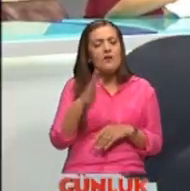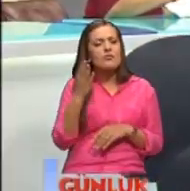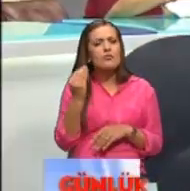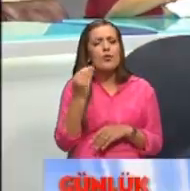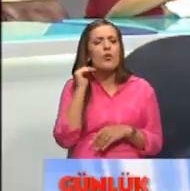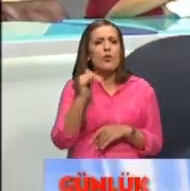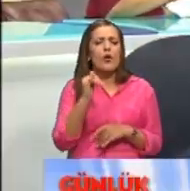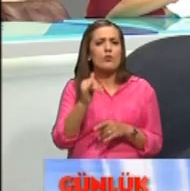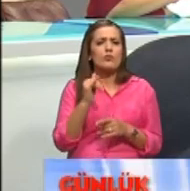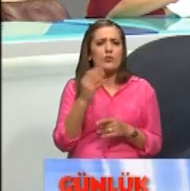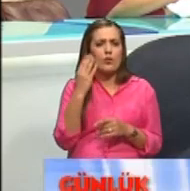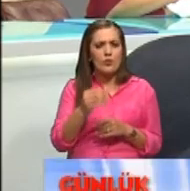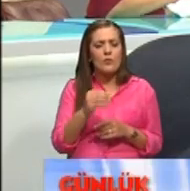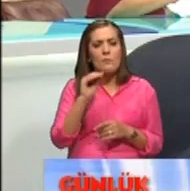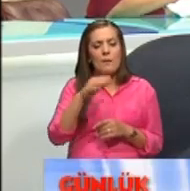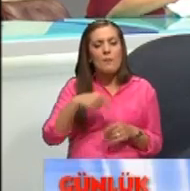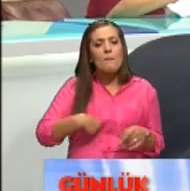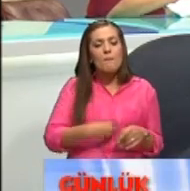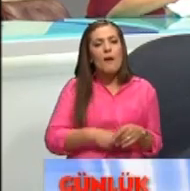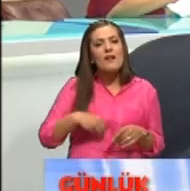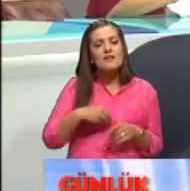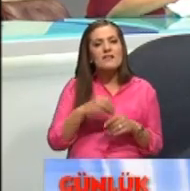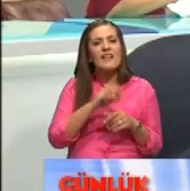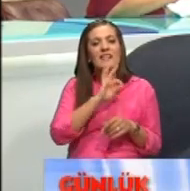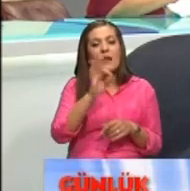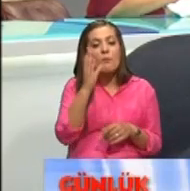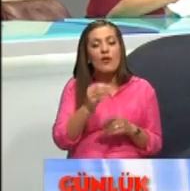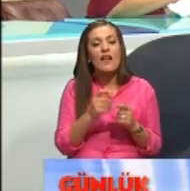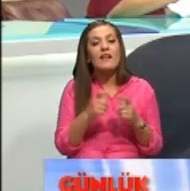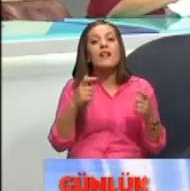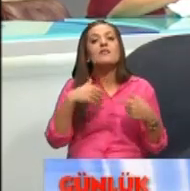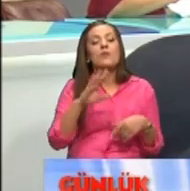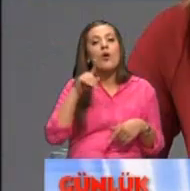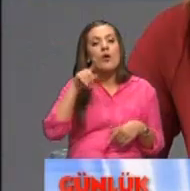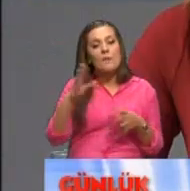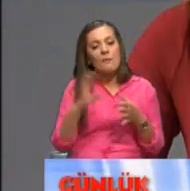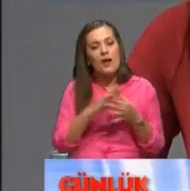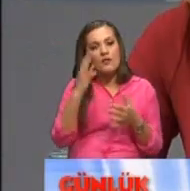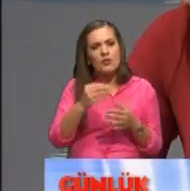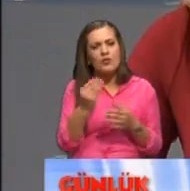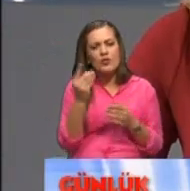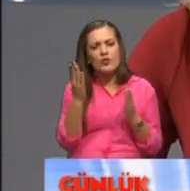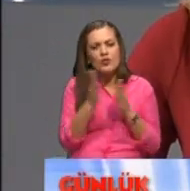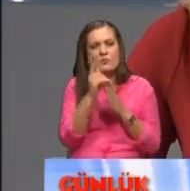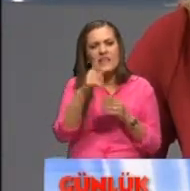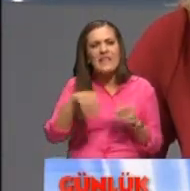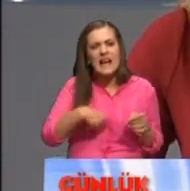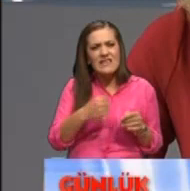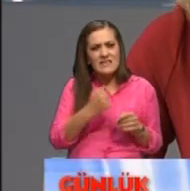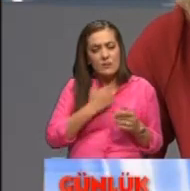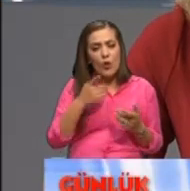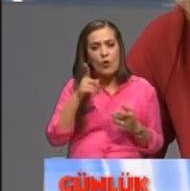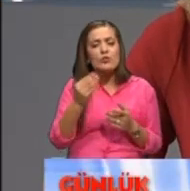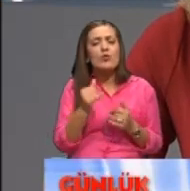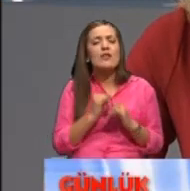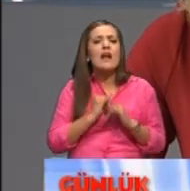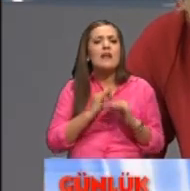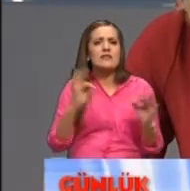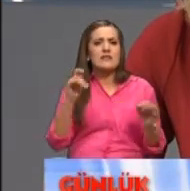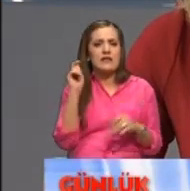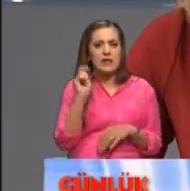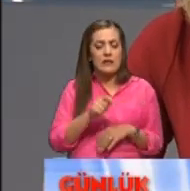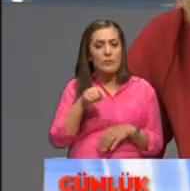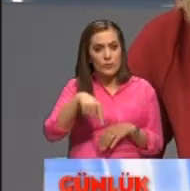bir şekilde etkiliyor. Bebeklerde bağırsak sistemi tam olarak gelişmemiştir. Ona bağlı olarak küçücük bir gaz sıkıntısı bile onları çok rahatsız